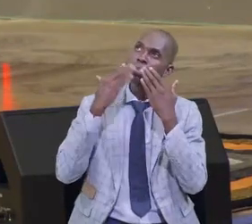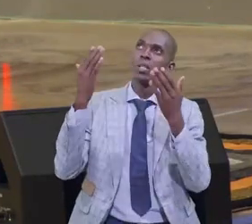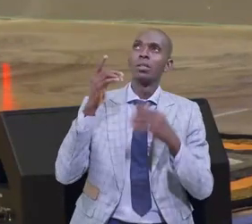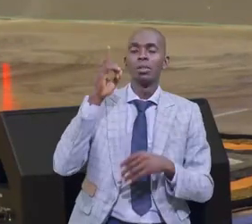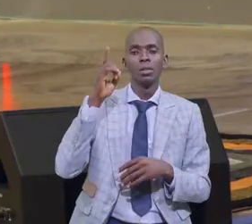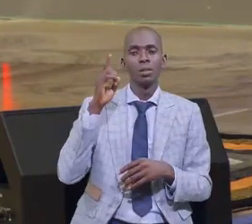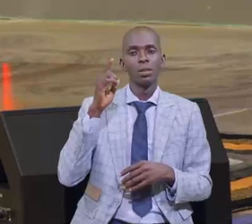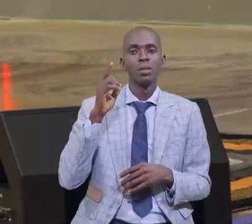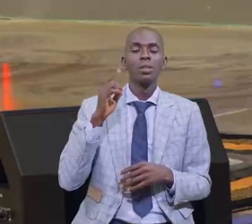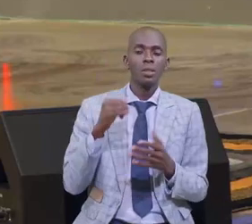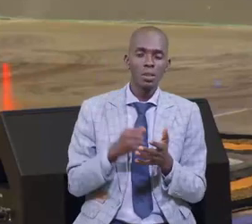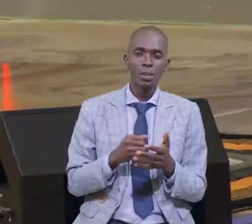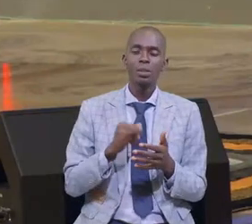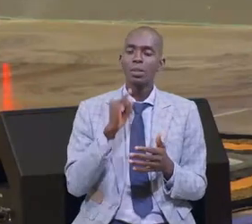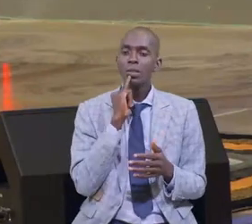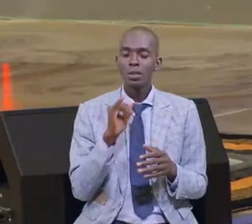Remerciez-le, c'est fait.